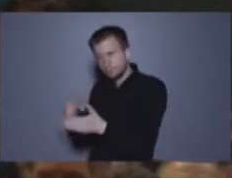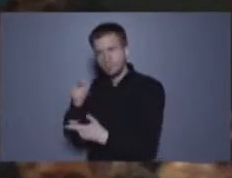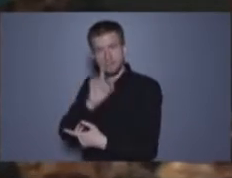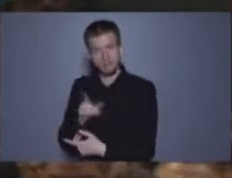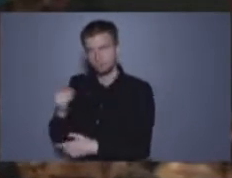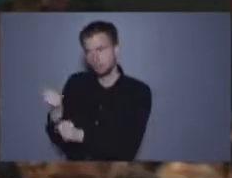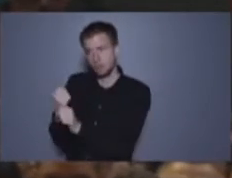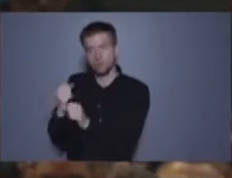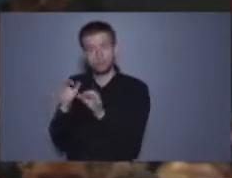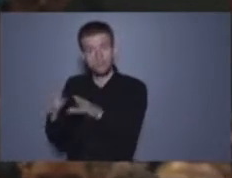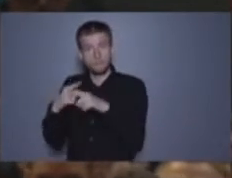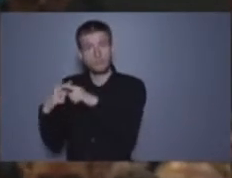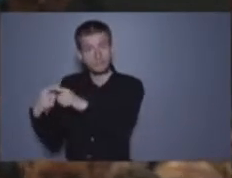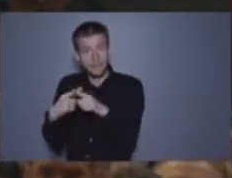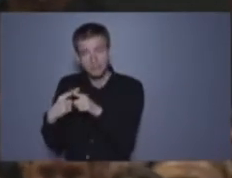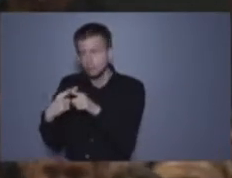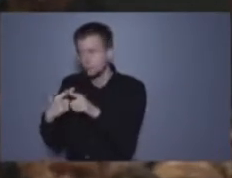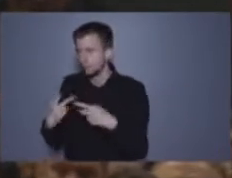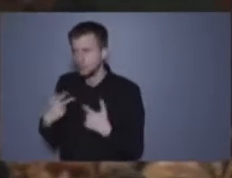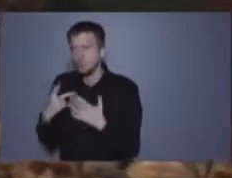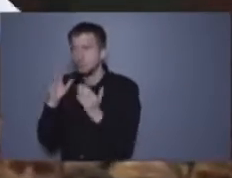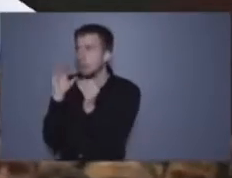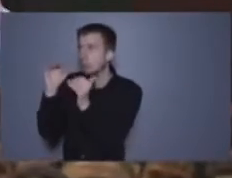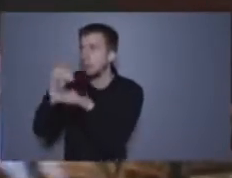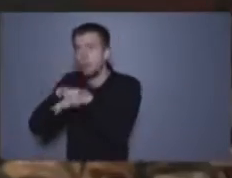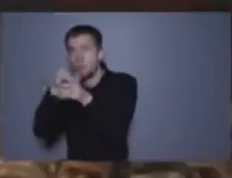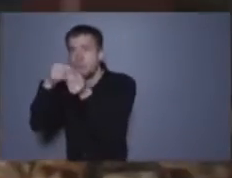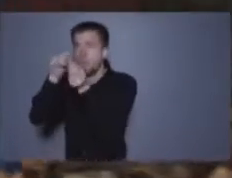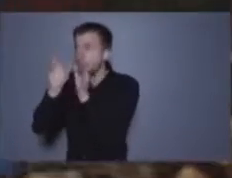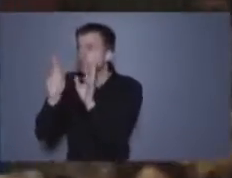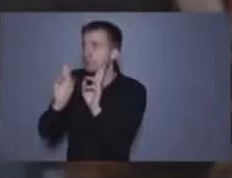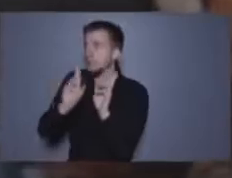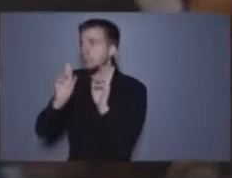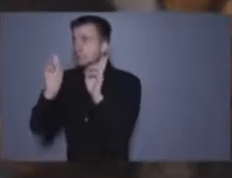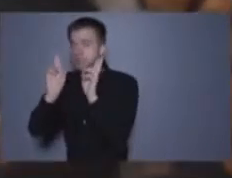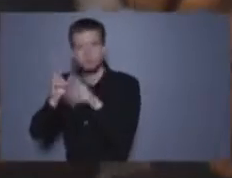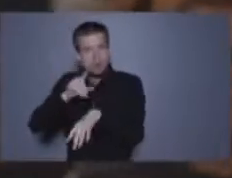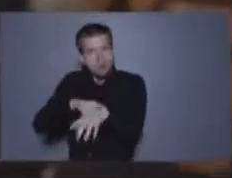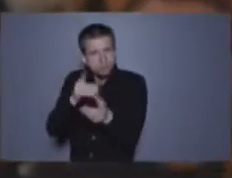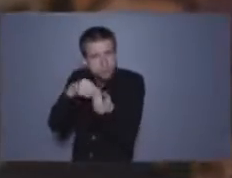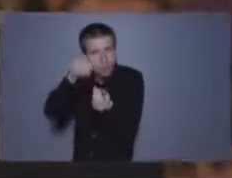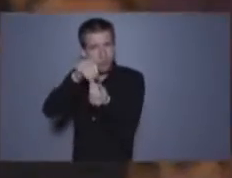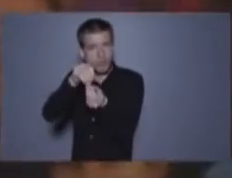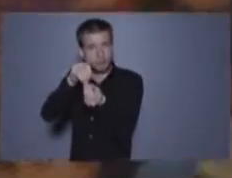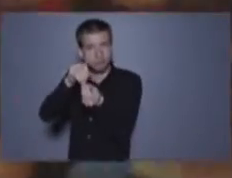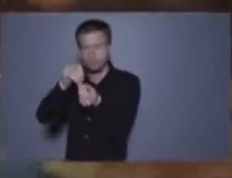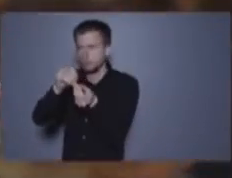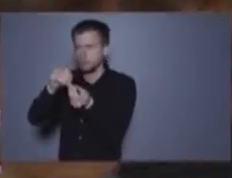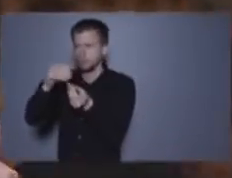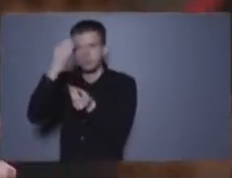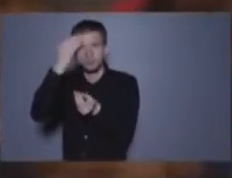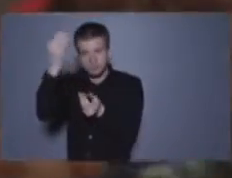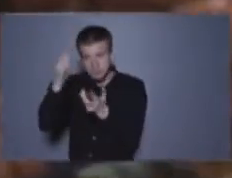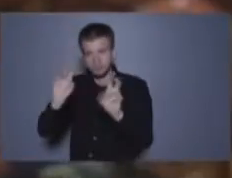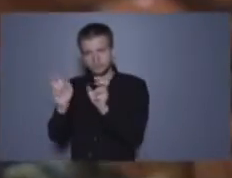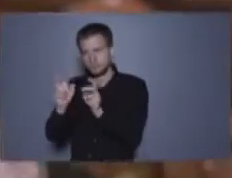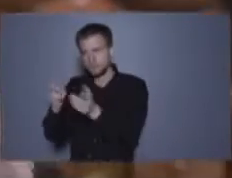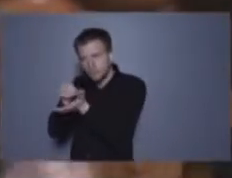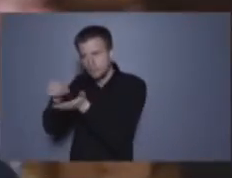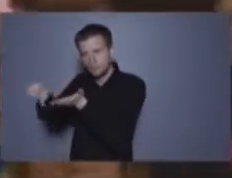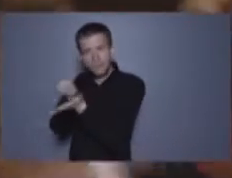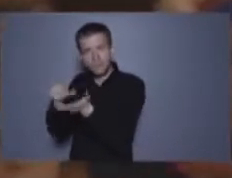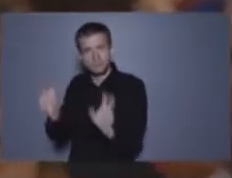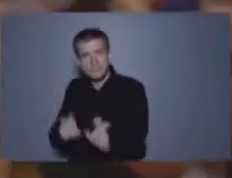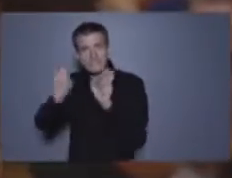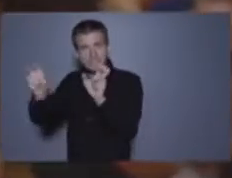dans la vie, elles passent leur temps à espérer avoir quelques heures de plus. Et ces heures supplémentaires, qui ne seront plus payées comme des heures supplémentaires, elles ne le